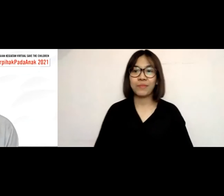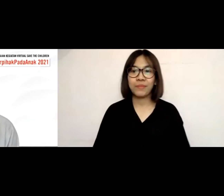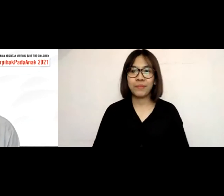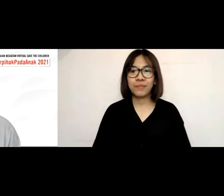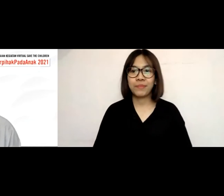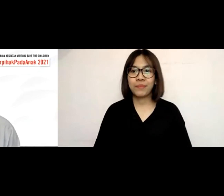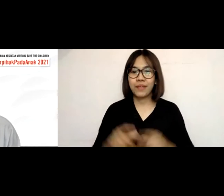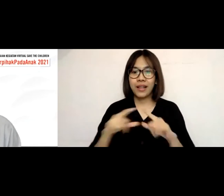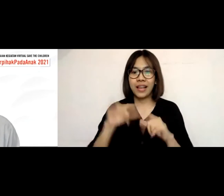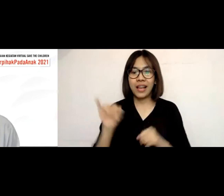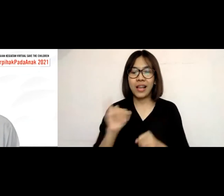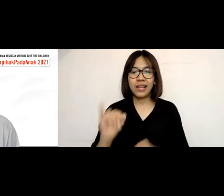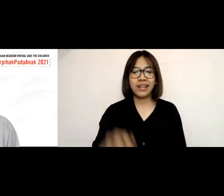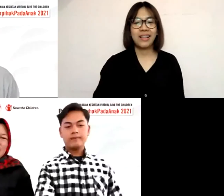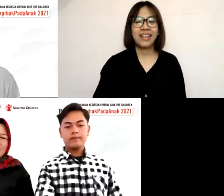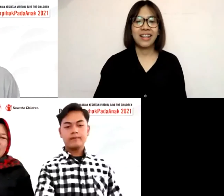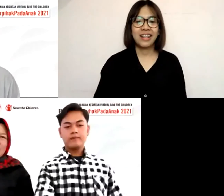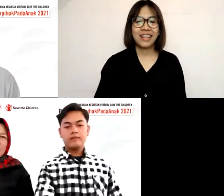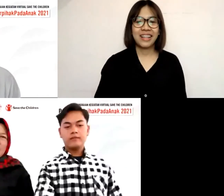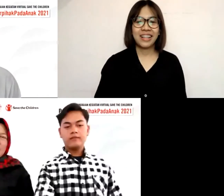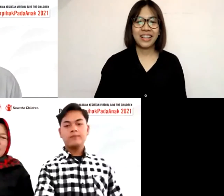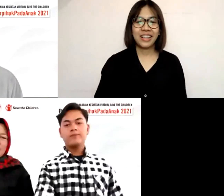Aji di mana, Aji?